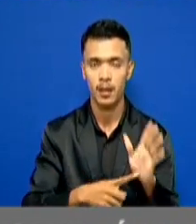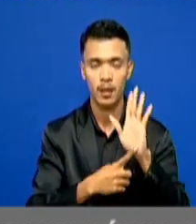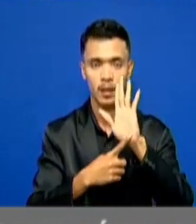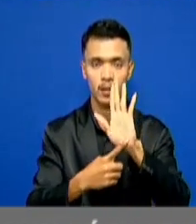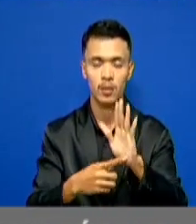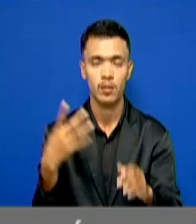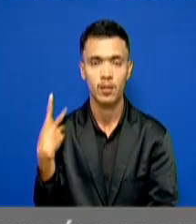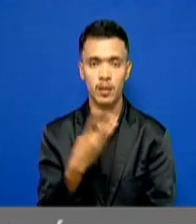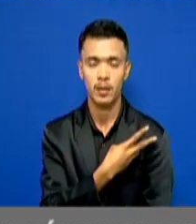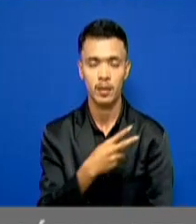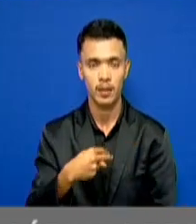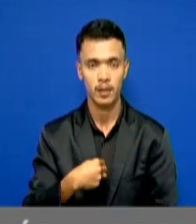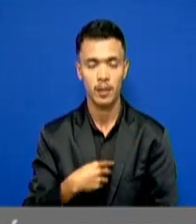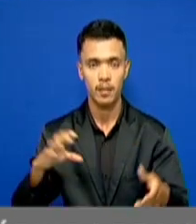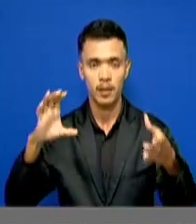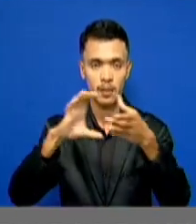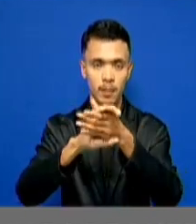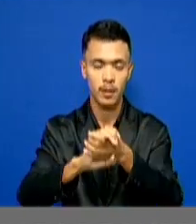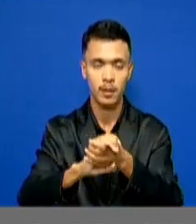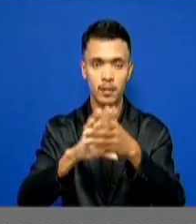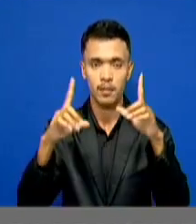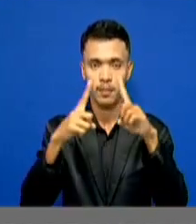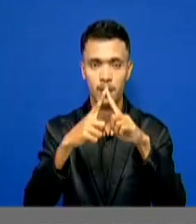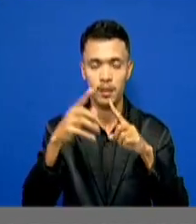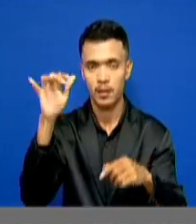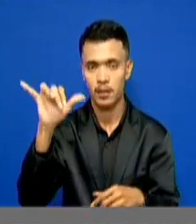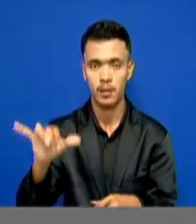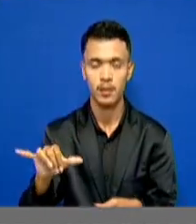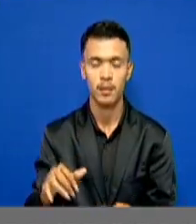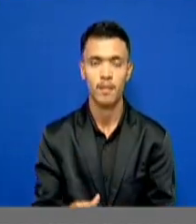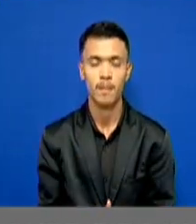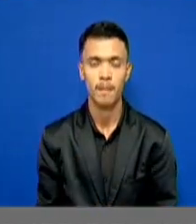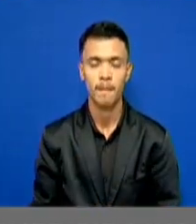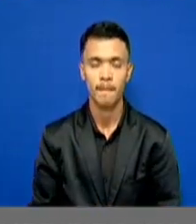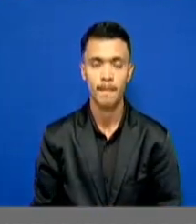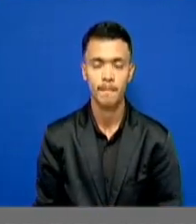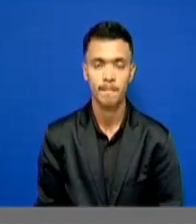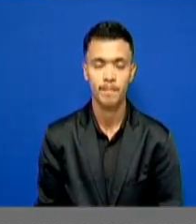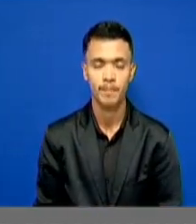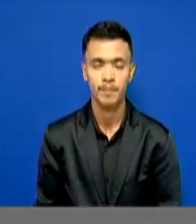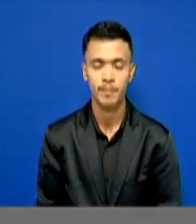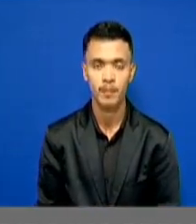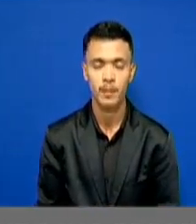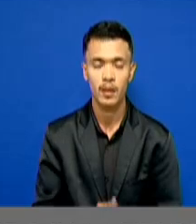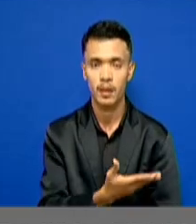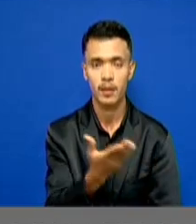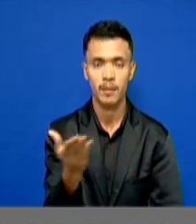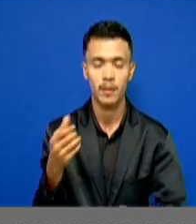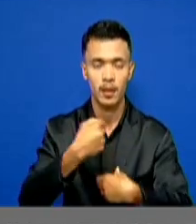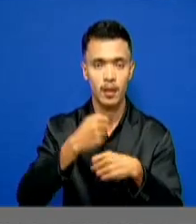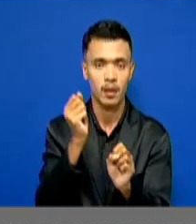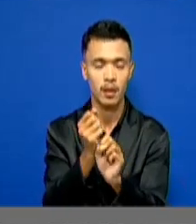itania apresiasaun basira kata kapas parabens imi halu buat dia